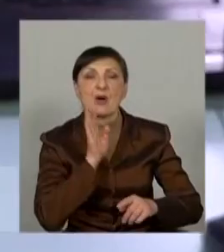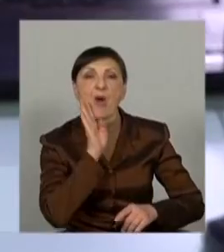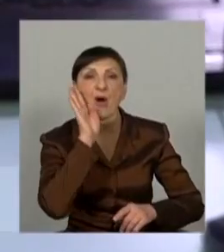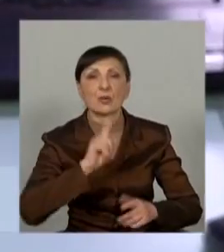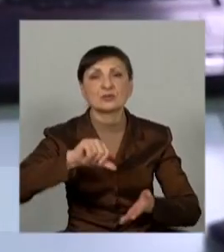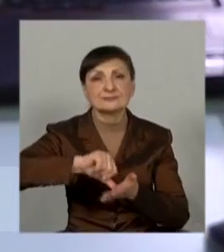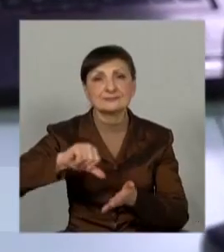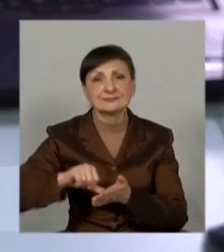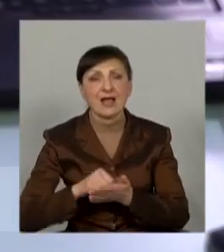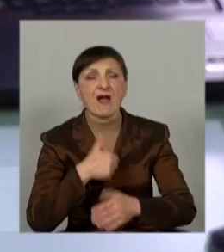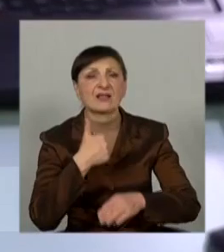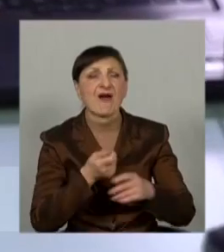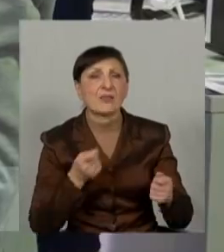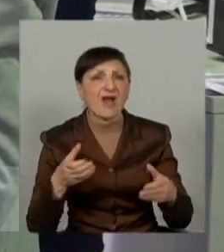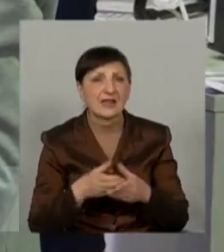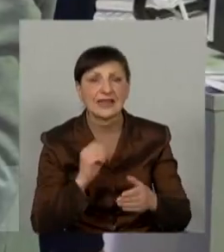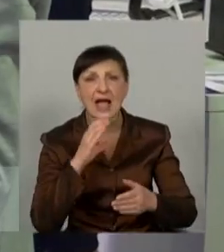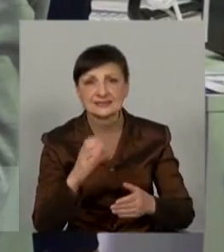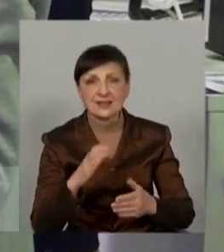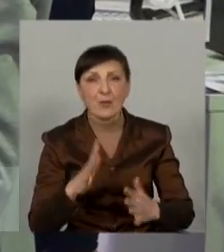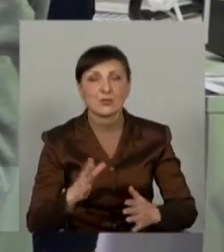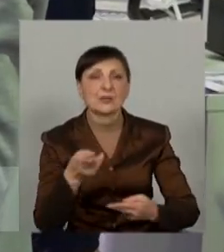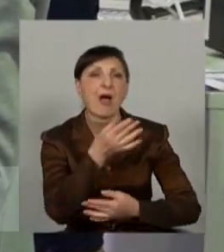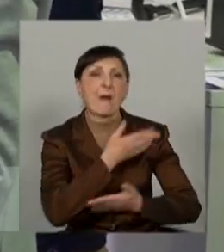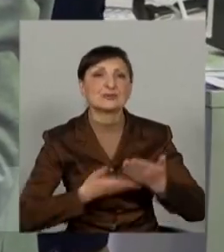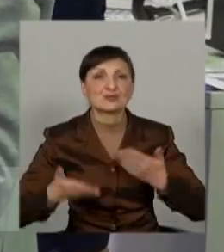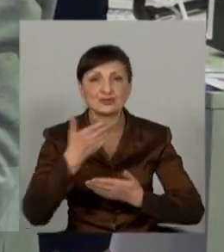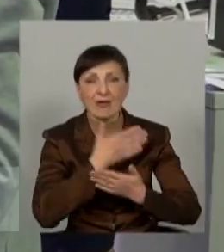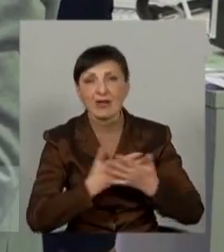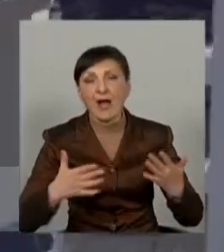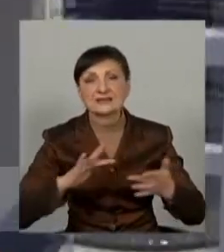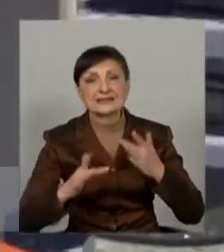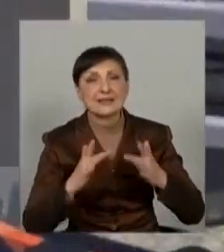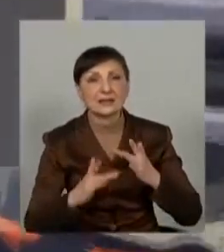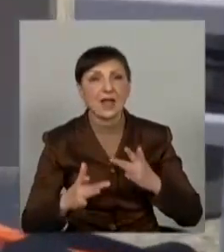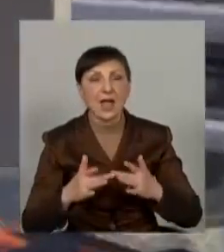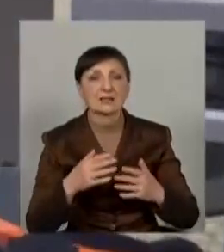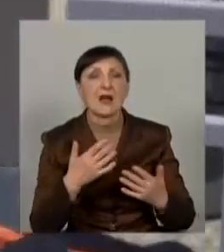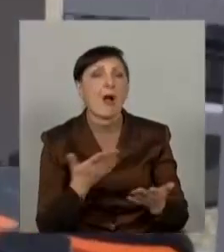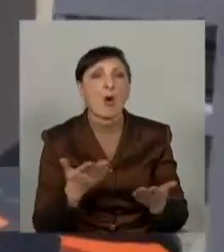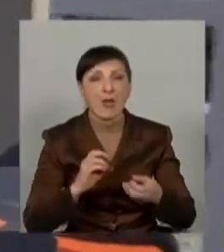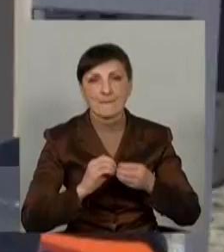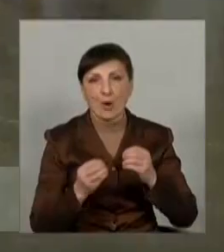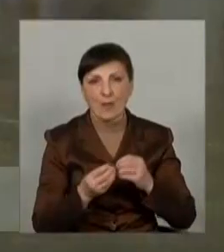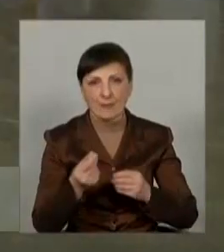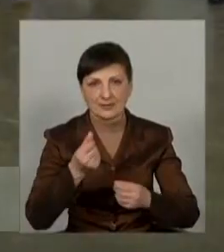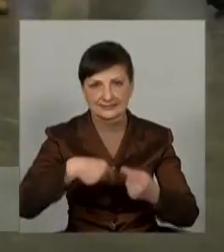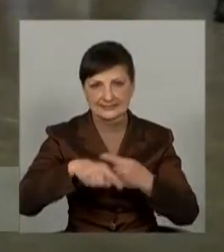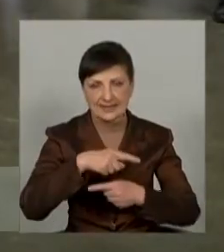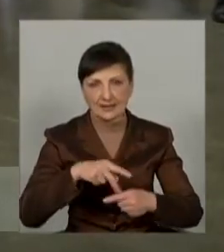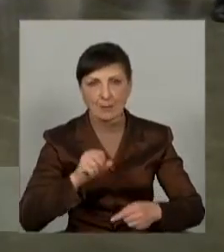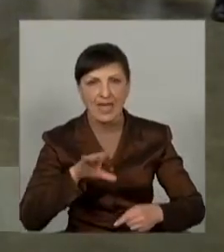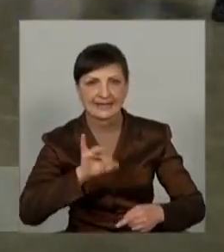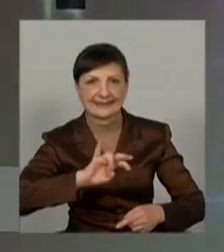спикеры, а это главы правительства ЕАЭС, вынесут на обсуждение тренды цифрового рынка и глобальные проблемы майнинга. Адина